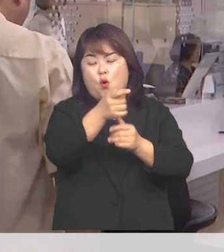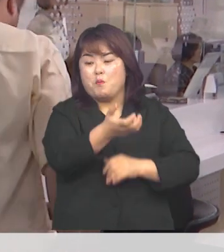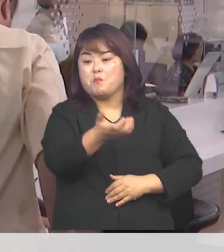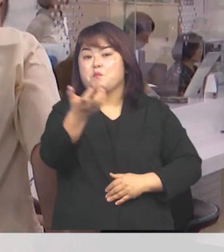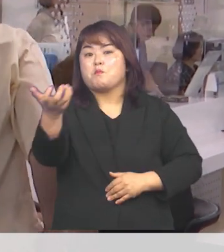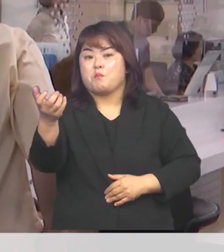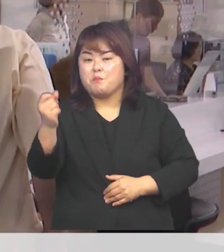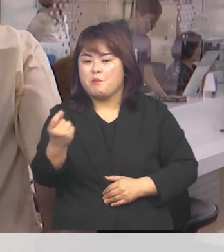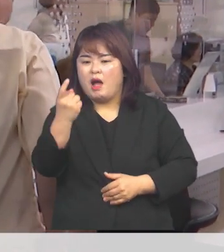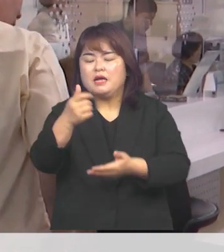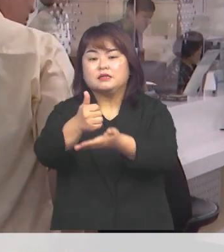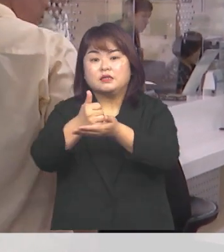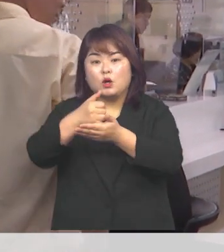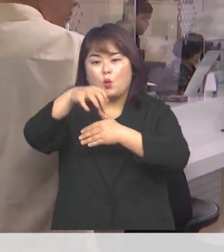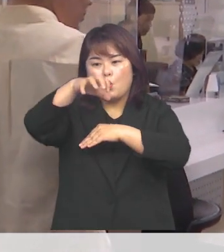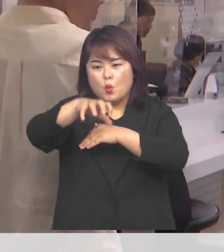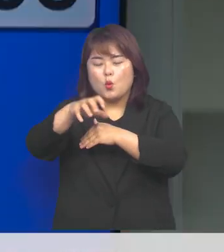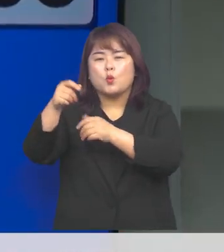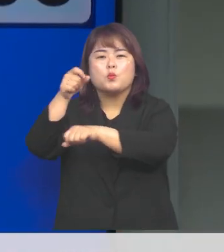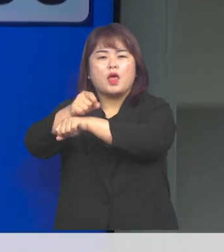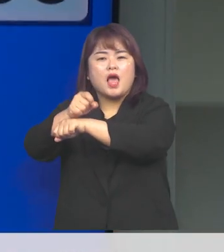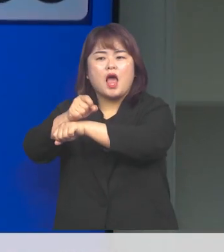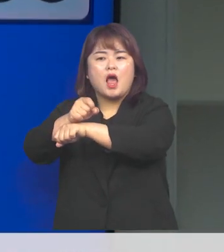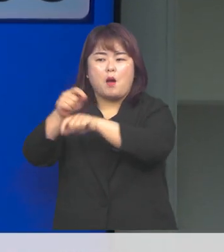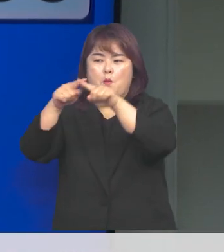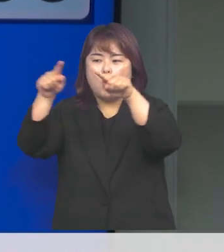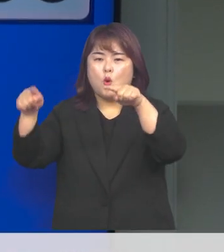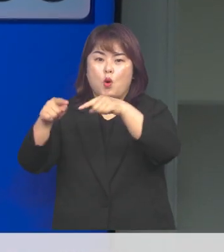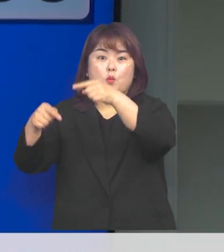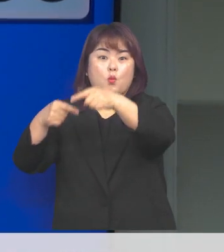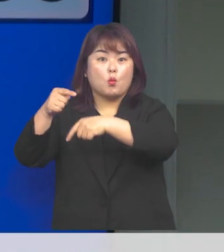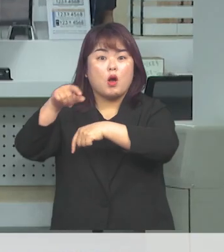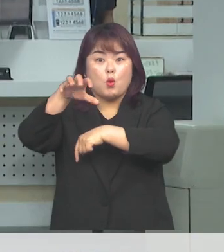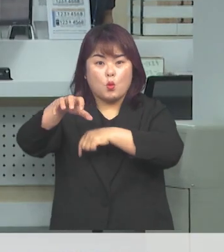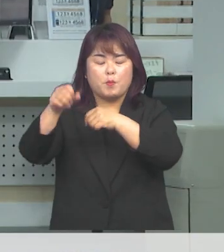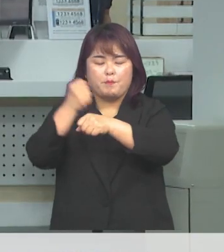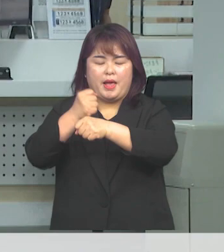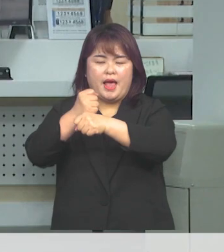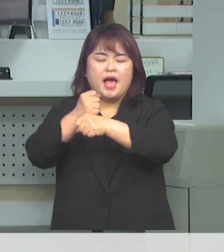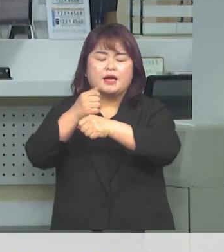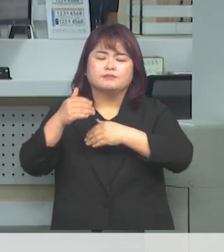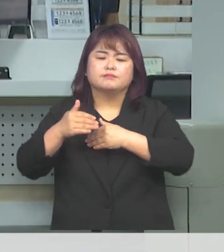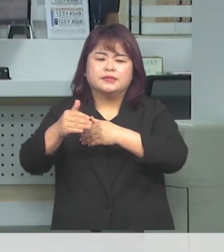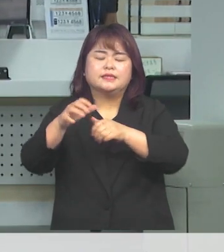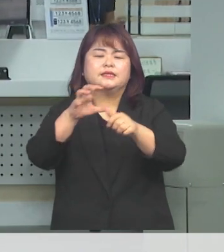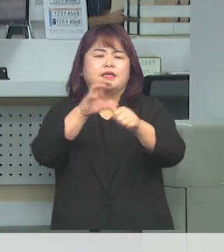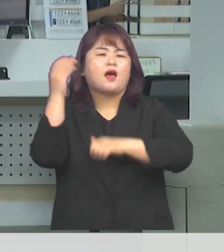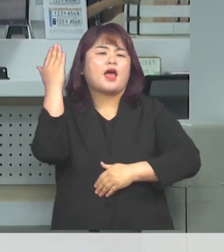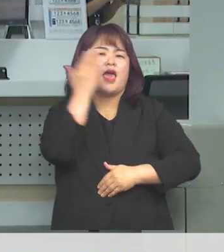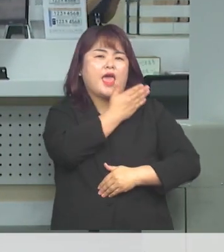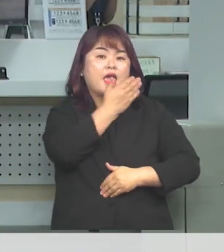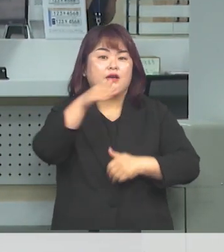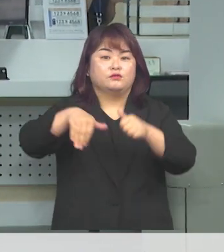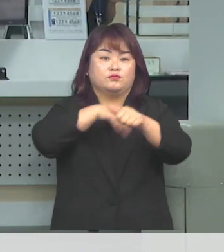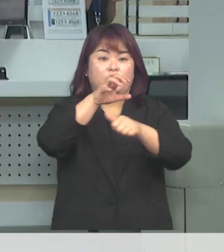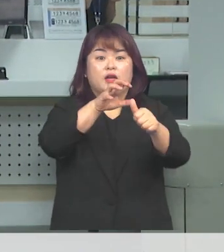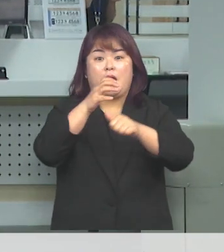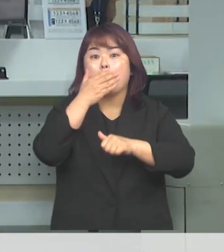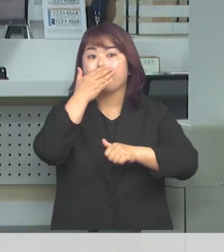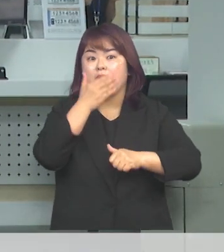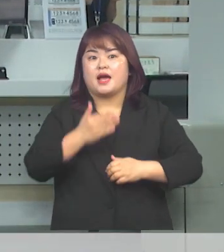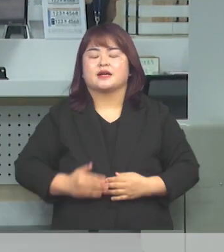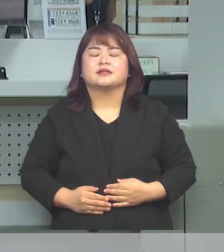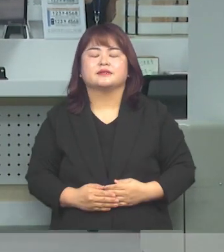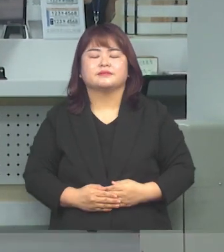이전을 통해 민원실과 사무공간, 번호판 교부소 등이 갖춰지면서 시민들이 더욱 넓고 쾌적한 환경을 누릴 수